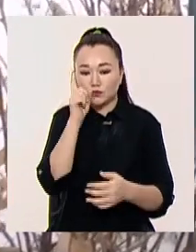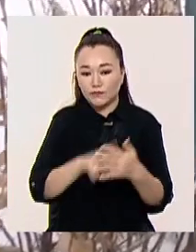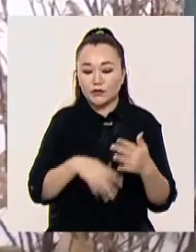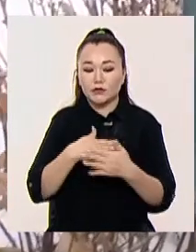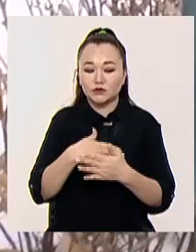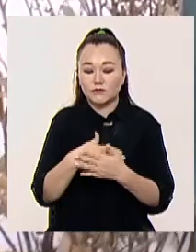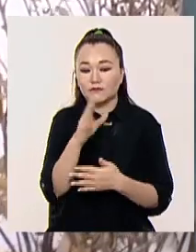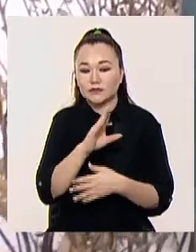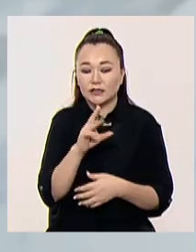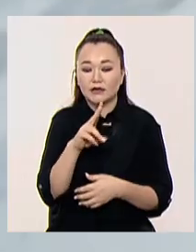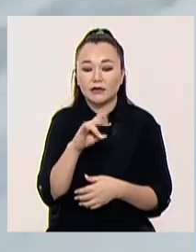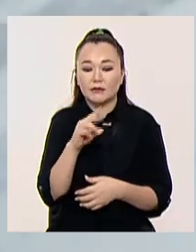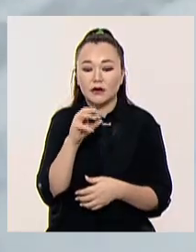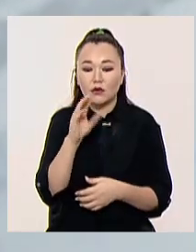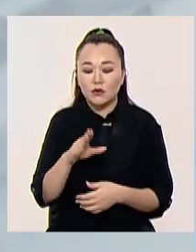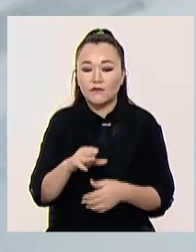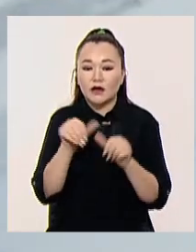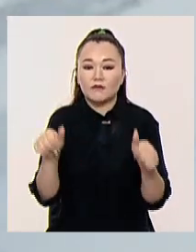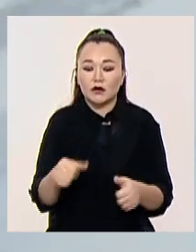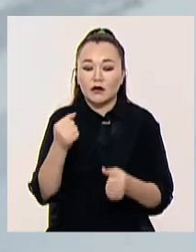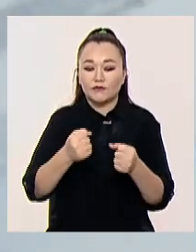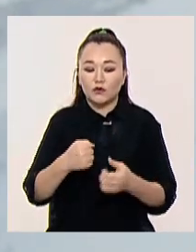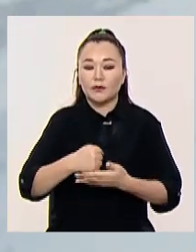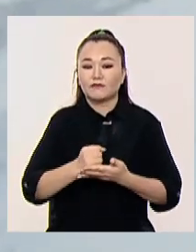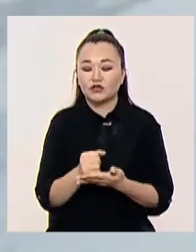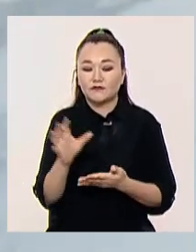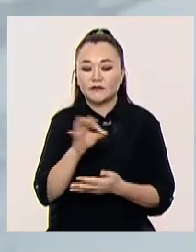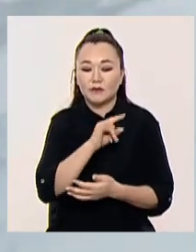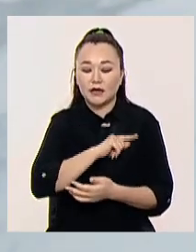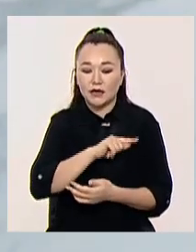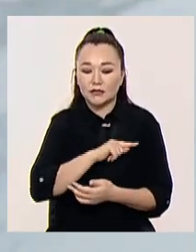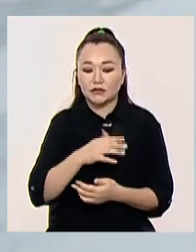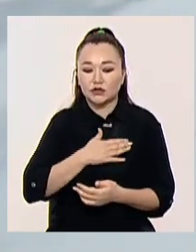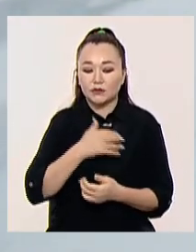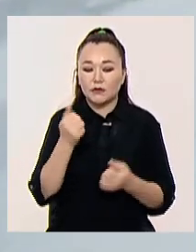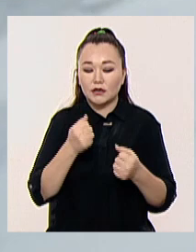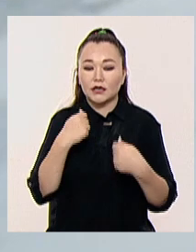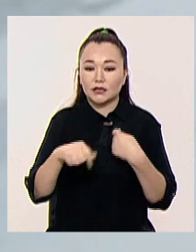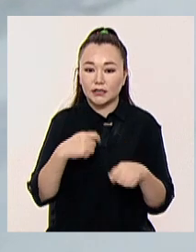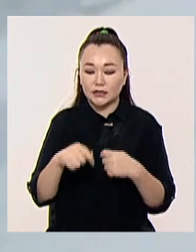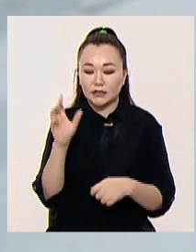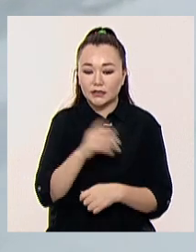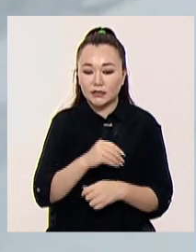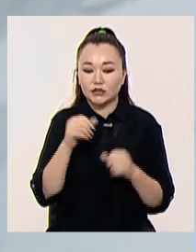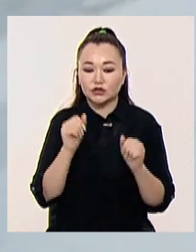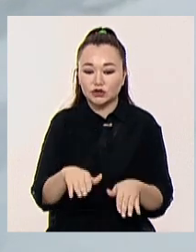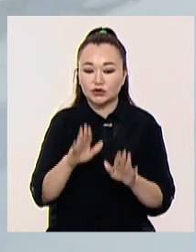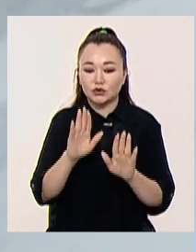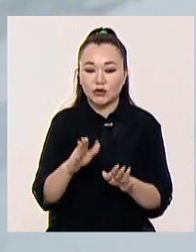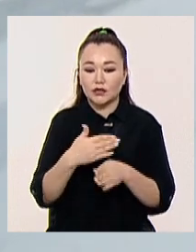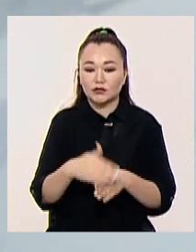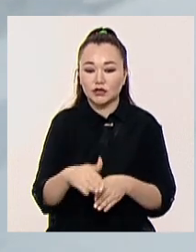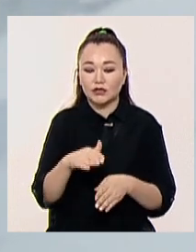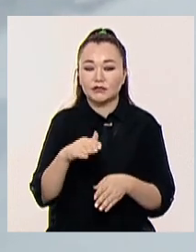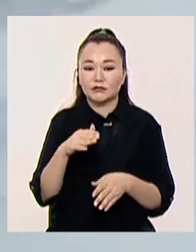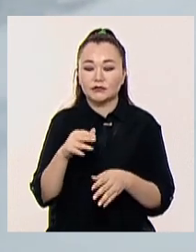общественник Василий Климаков. Легализация авто подтверждает серый характер нашего автомобильного рынка, решает лишь часть